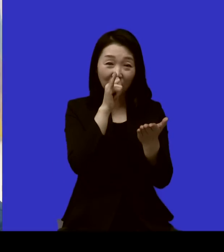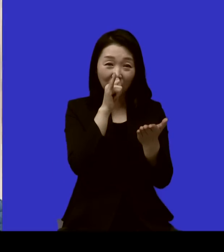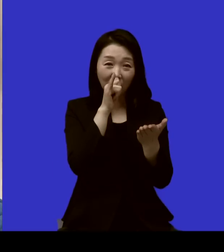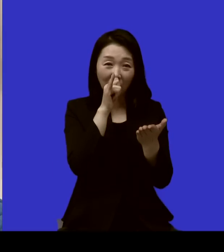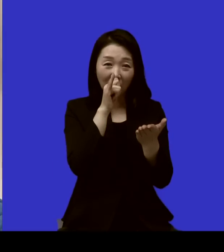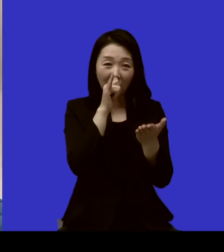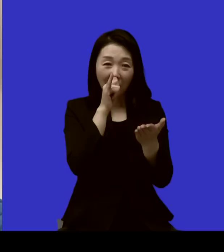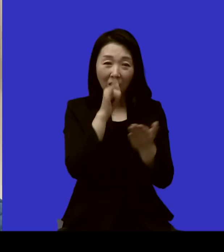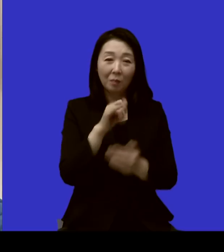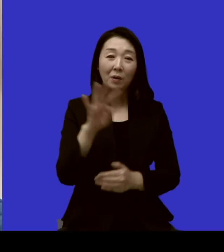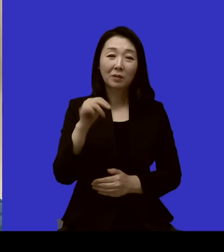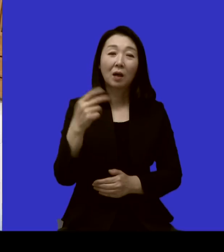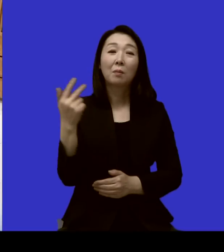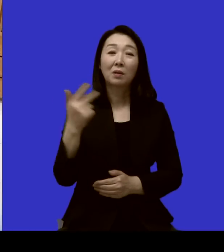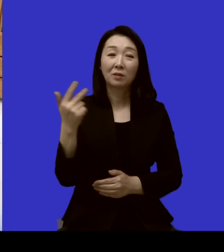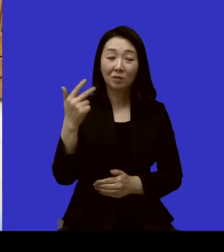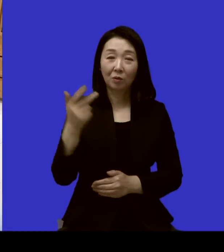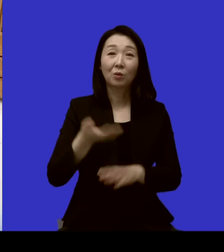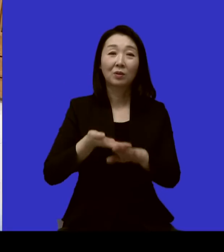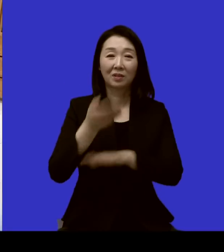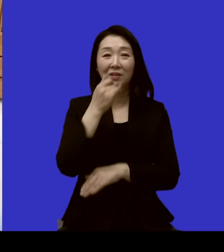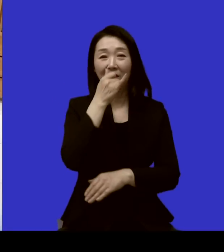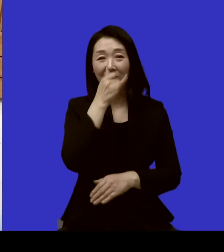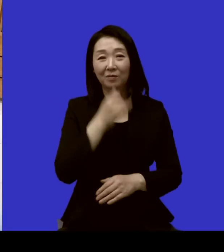한 47,000권이 넘는 것 같아요.